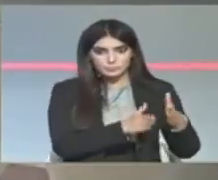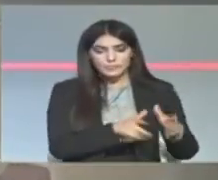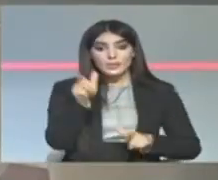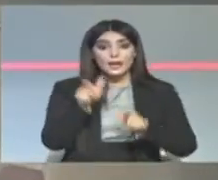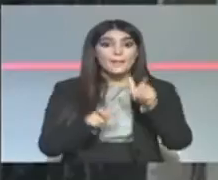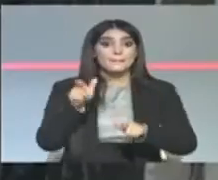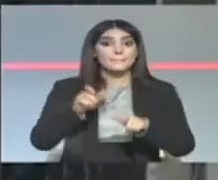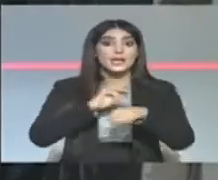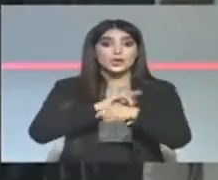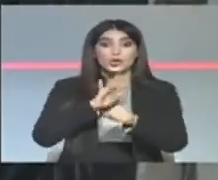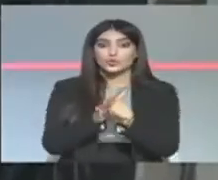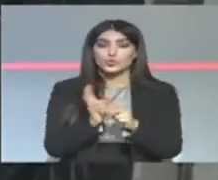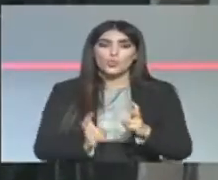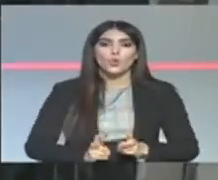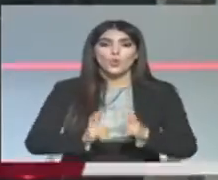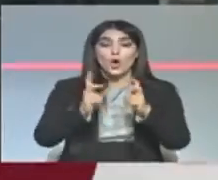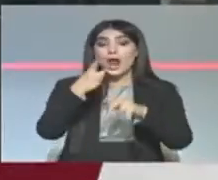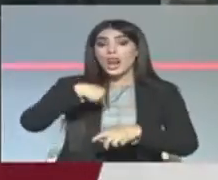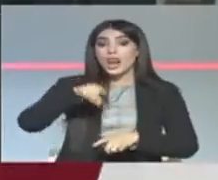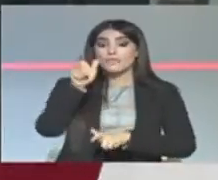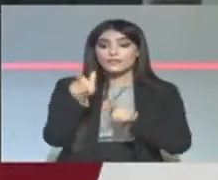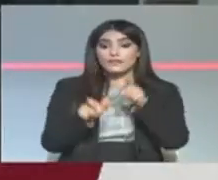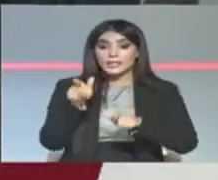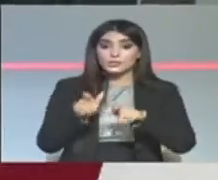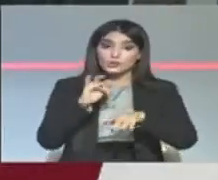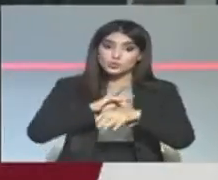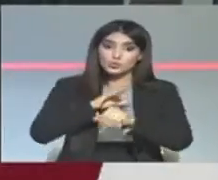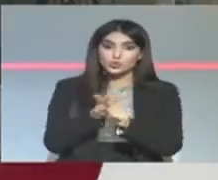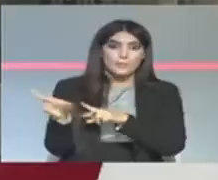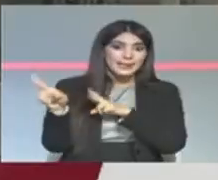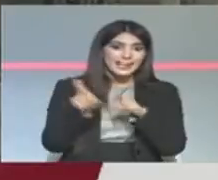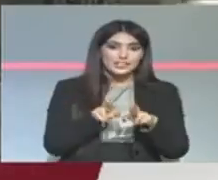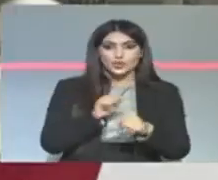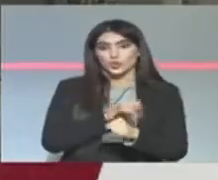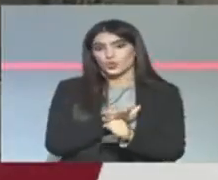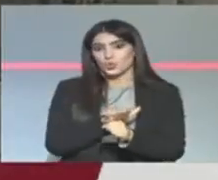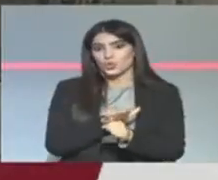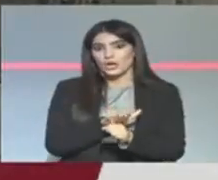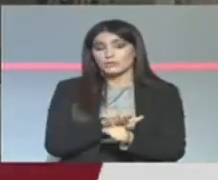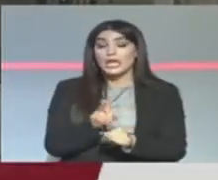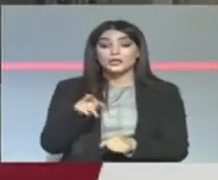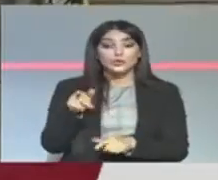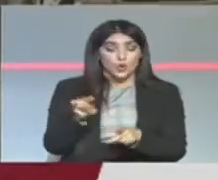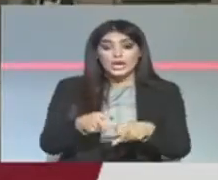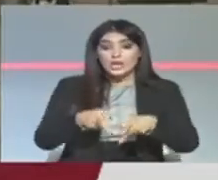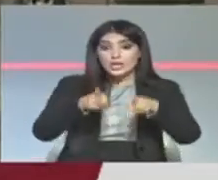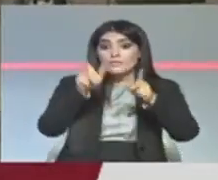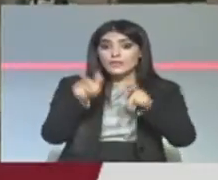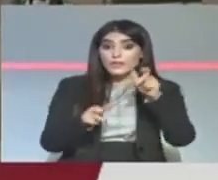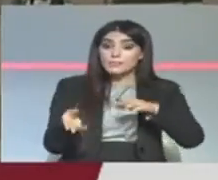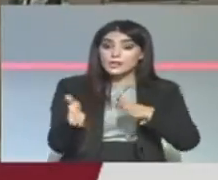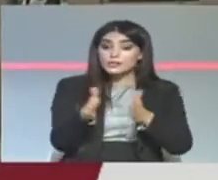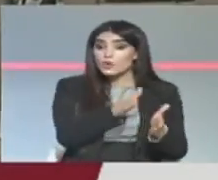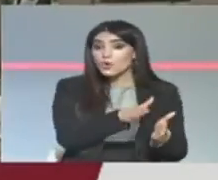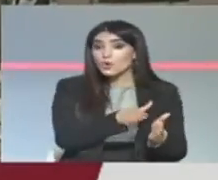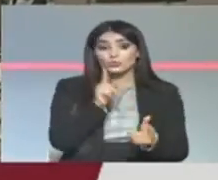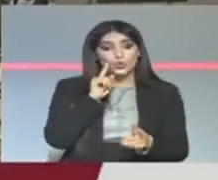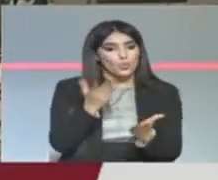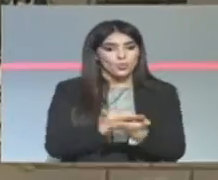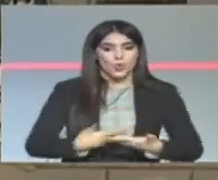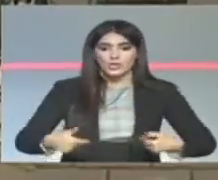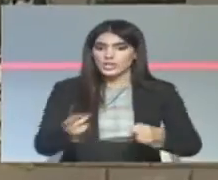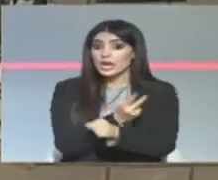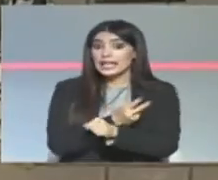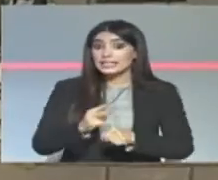بولايه تجاوز الالف شخص منذ الموجه الثانيه مع ارتفاع ملحوظ في عدد الوفيات وضعا بات ينظر بالخطر